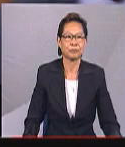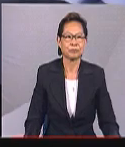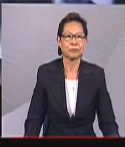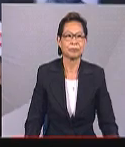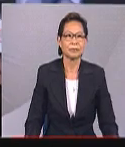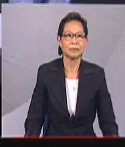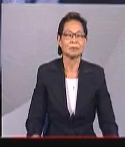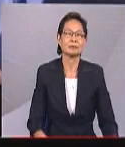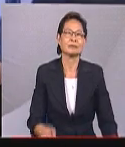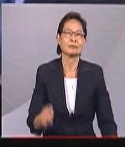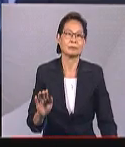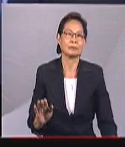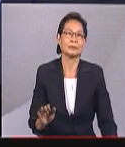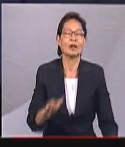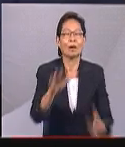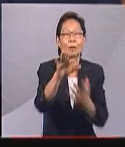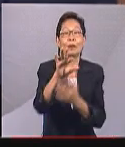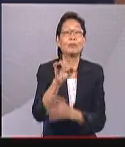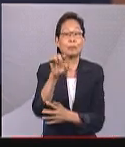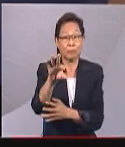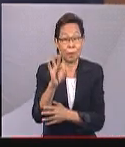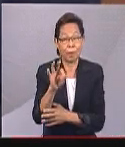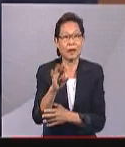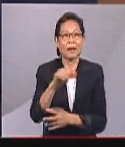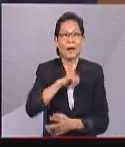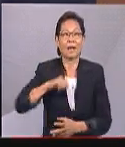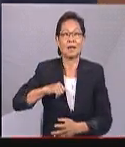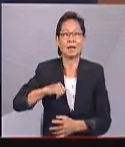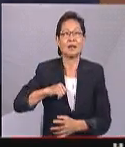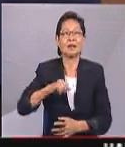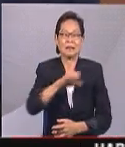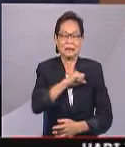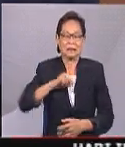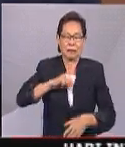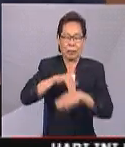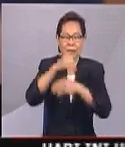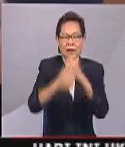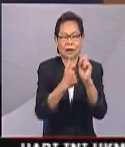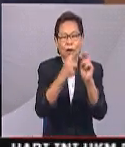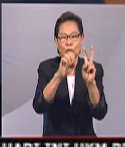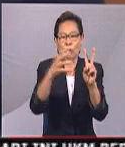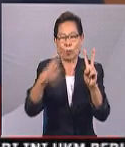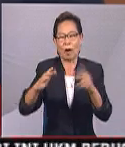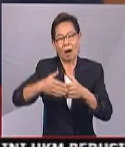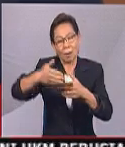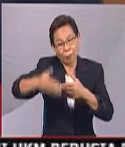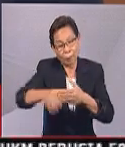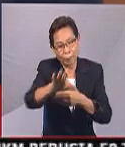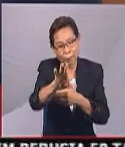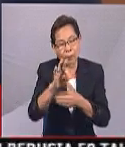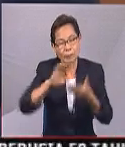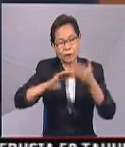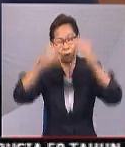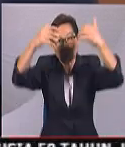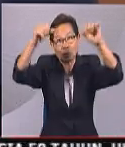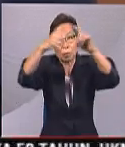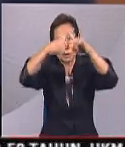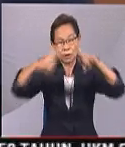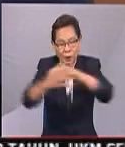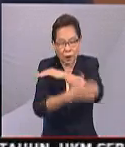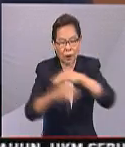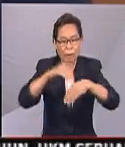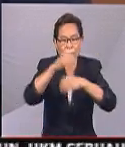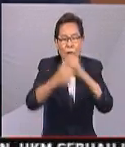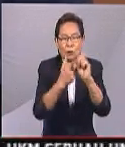Tan Sri telah pun dipilih sebagai ahli Dewan Negara ataupun Senator pada tahun 2014. Seterusnya dipilih sebagai yang dipertua Dewan Negara pada